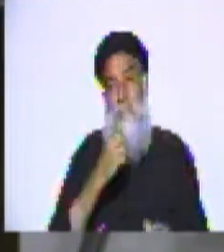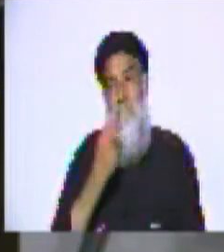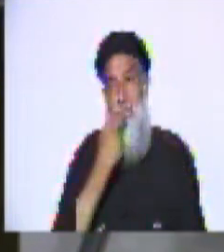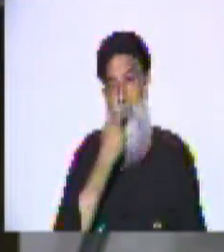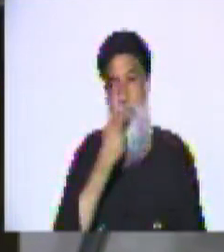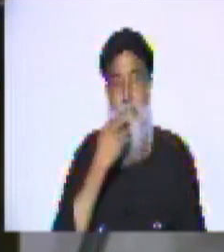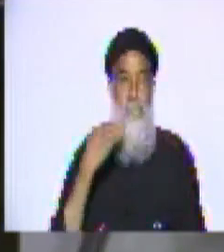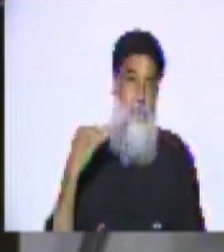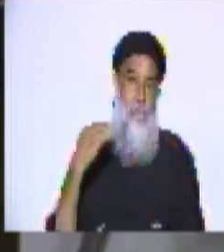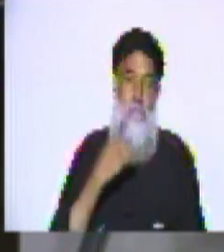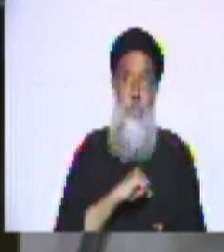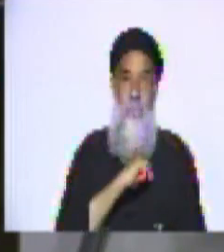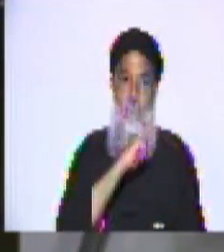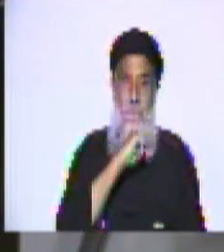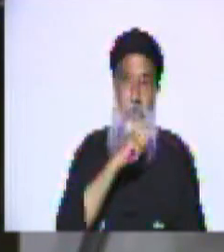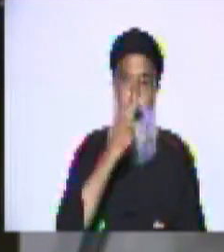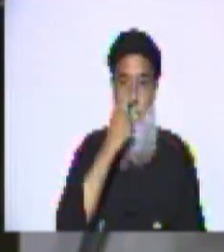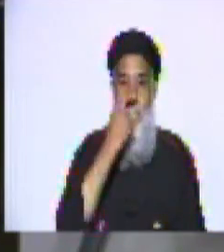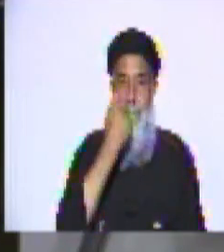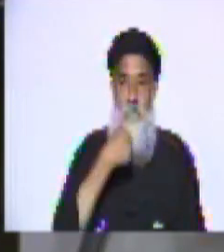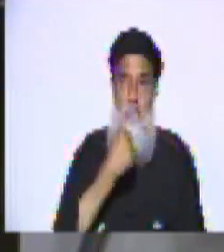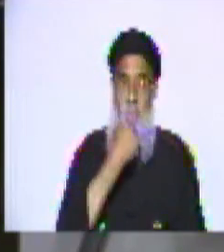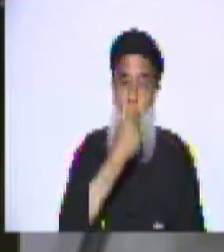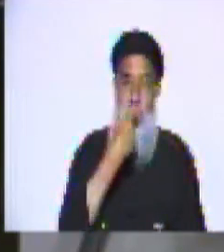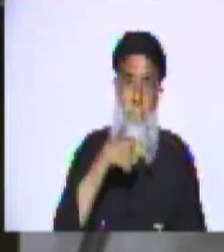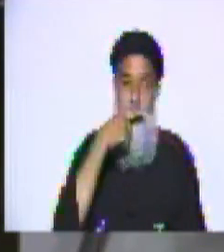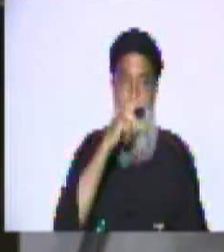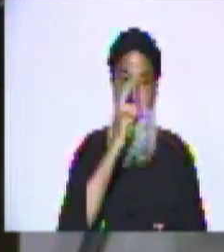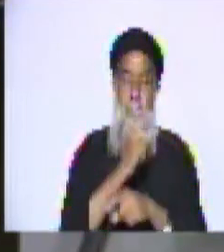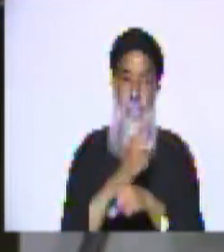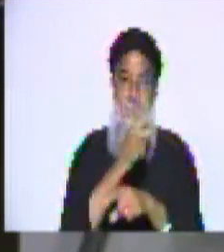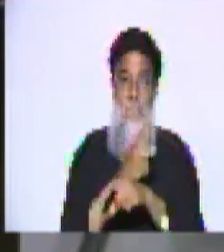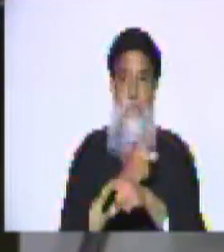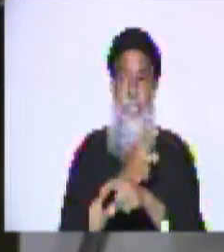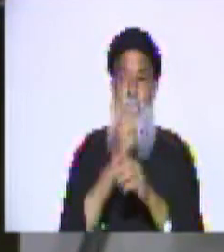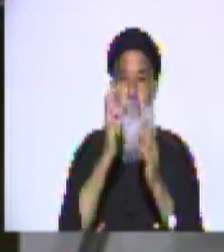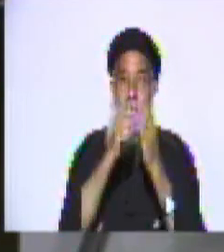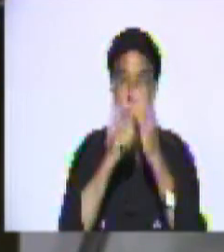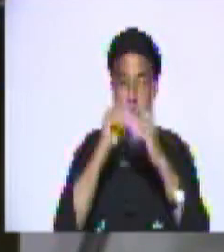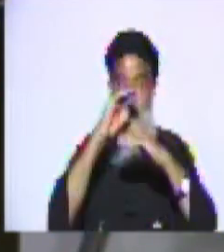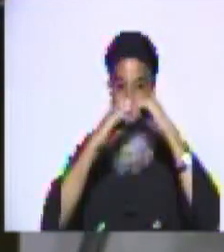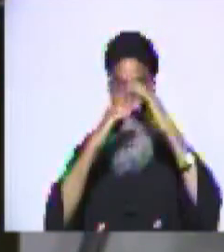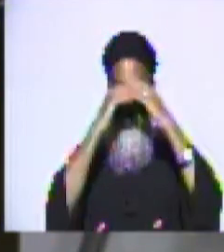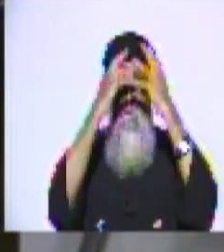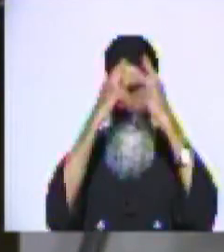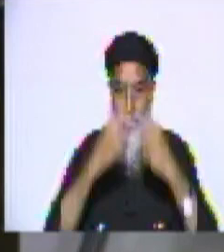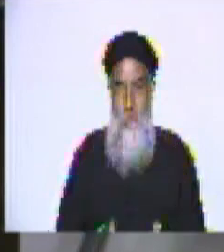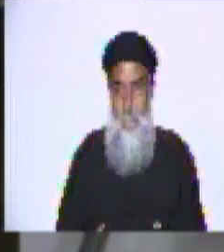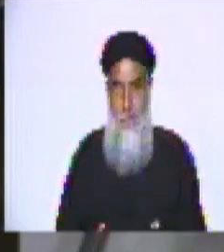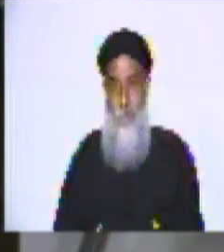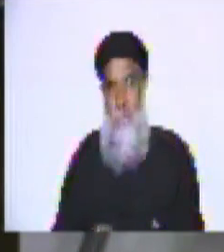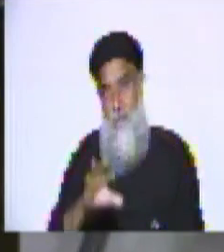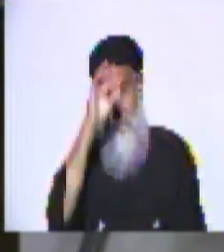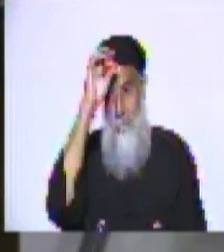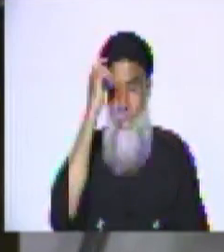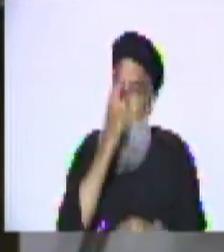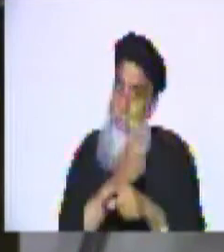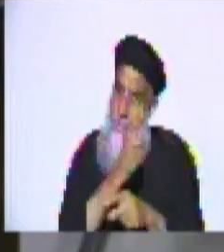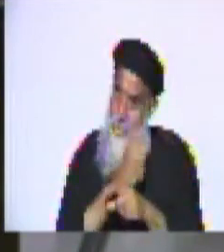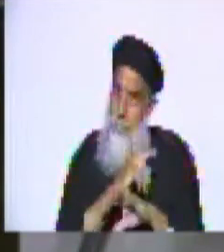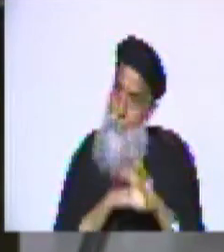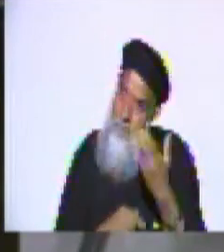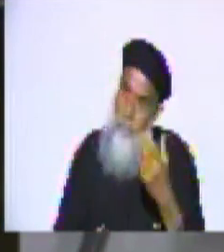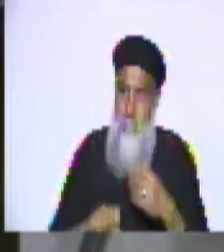فأصبحوا دي كراسي رسولية أسسها الرسل القديسين، سواء حد من الاثناشر أو حد